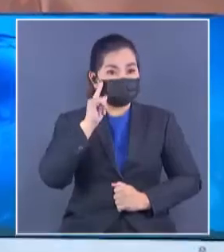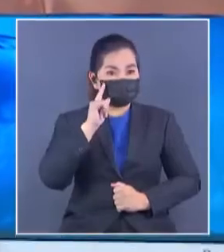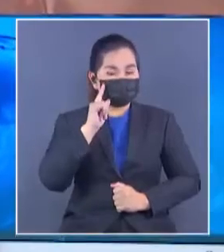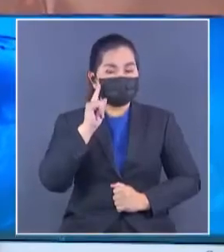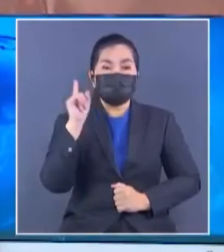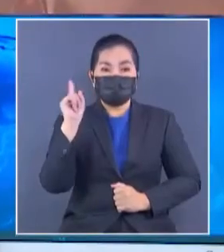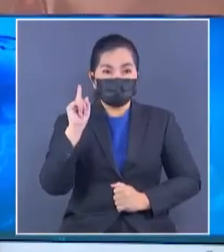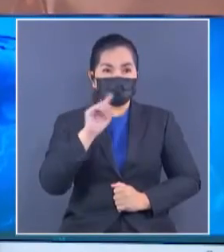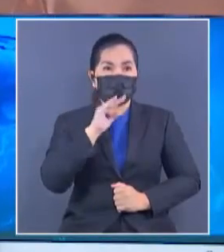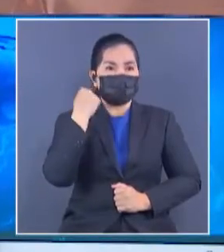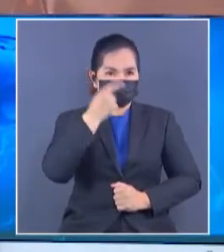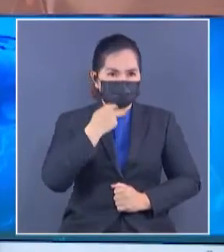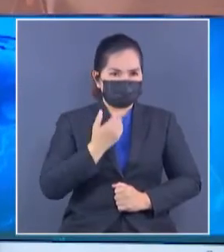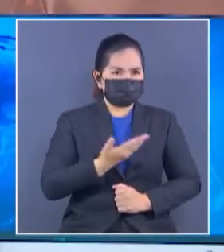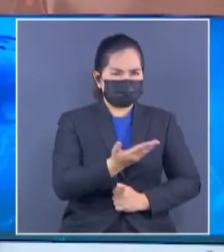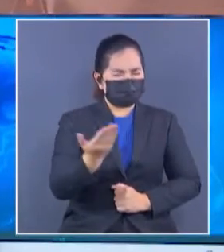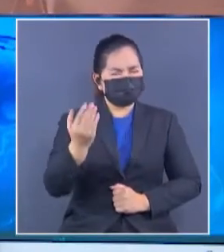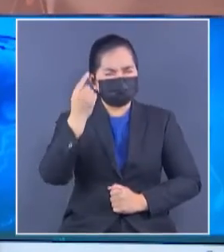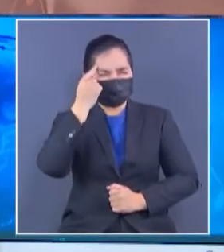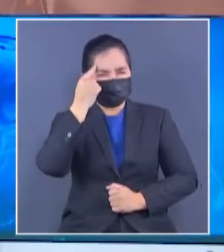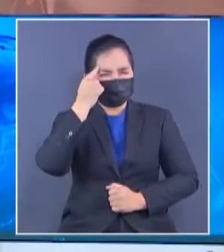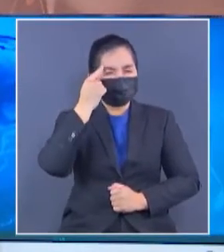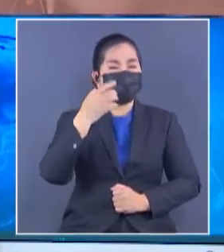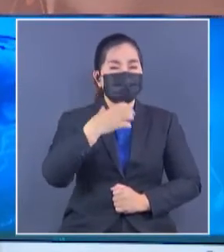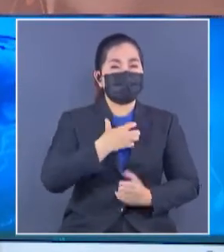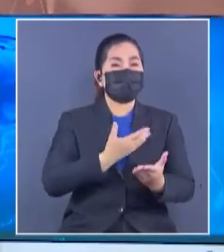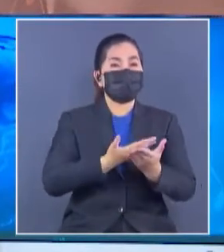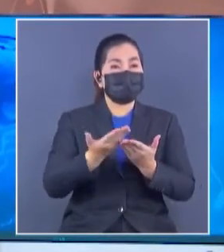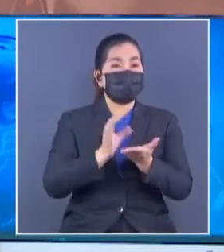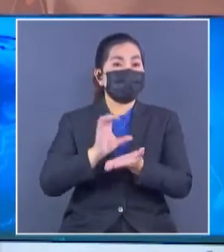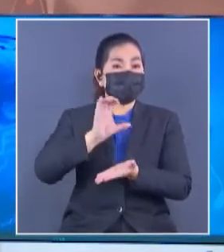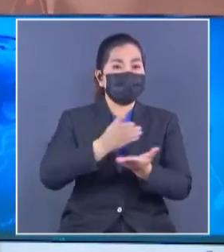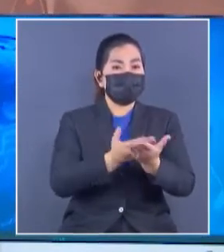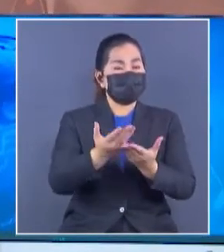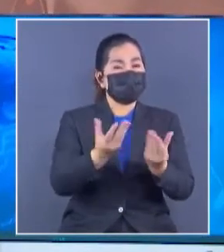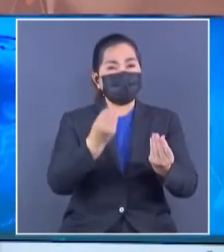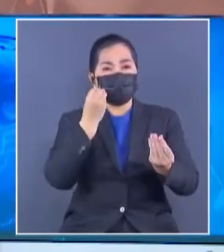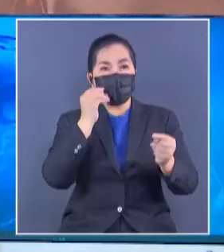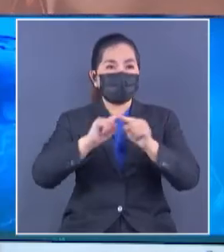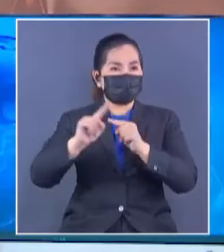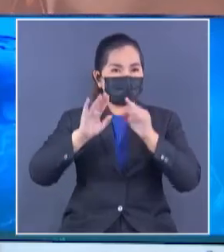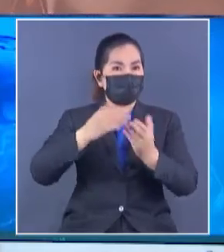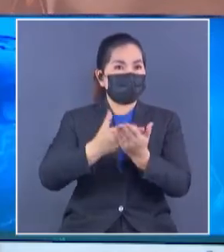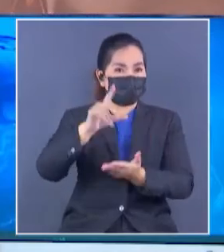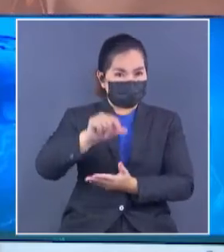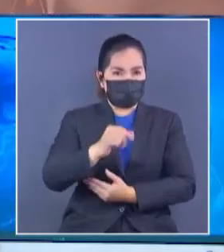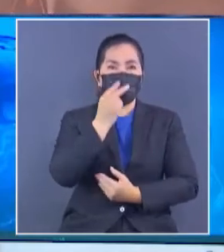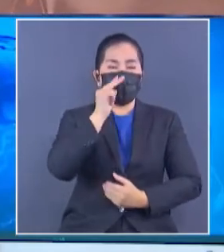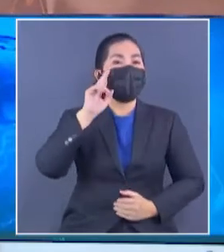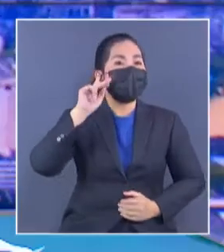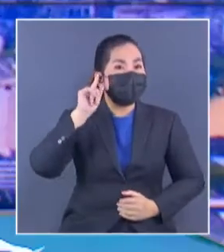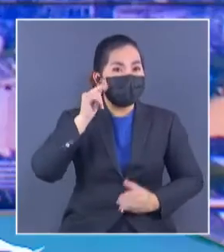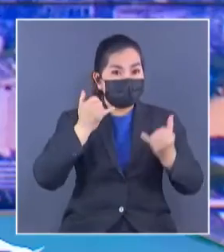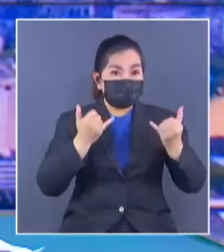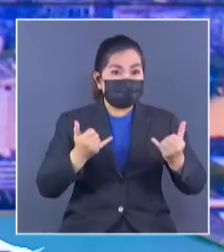เต็มที่สำหรับคุณผู้ชมท่านใดที่กำลังมองหาอสังหาริมทรัพย์ราคาถูกราคาพิเศษอยากให้ติดตามฟังข่าว